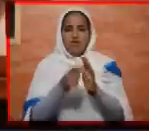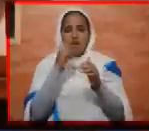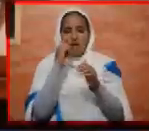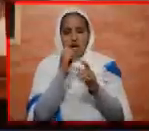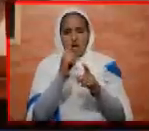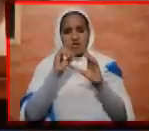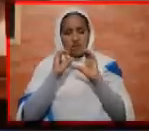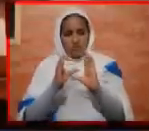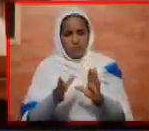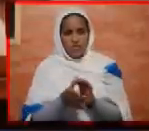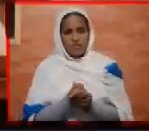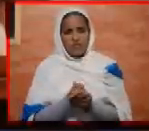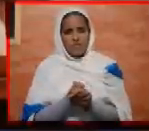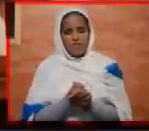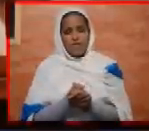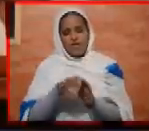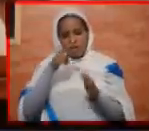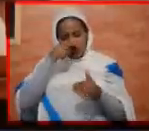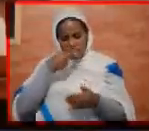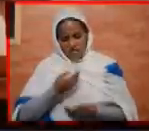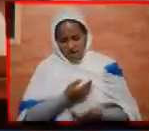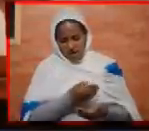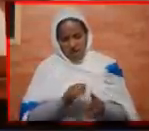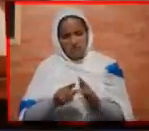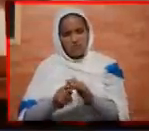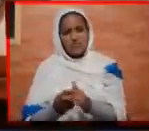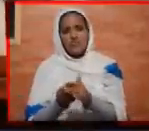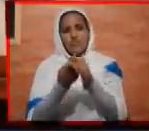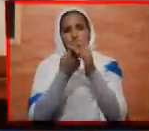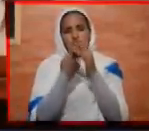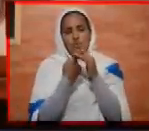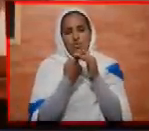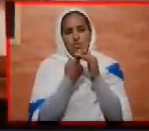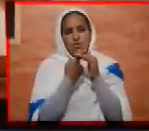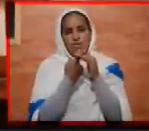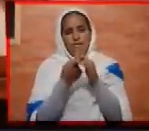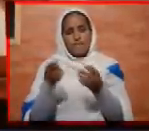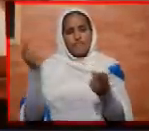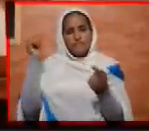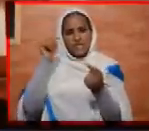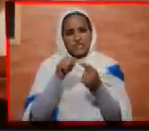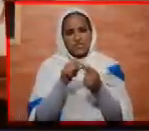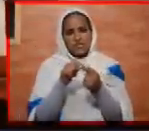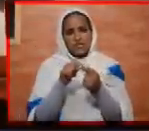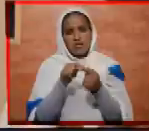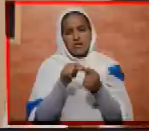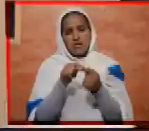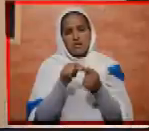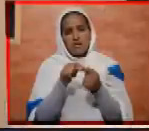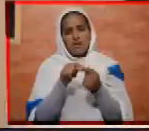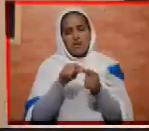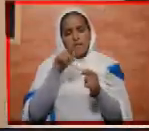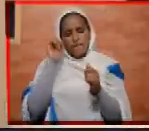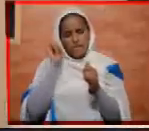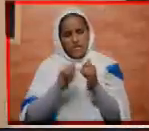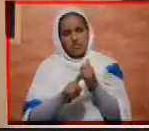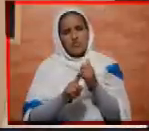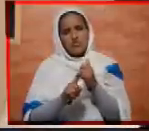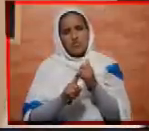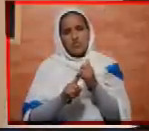እንደ አንድ ሰው እንደ አንድ መምህር ከታየ የሚቀመጥበት ያ ነገር ያ መምህር